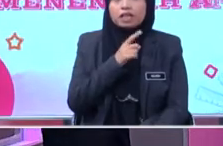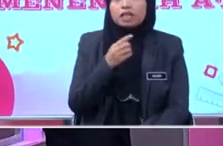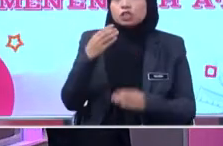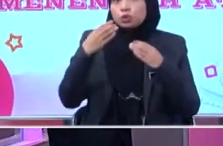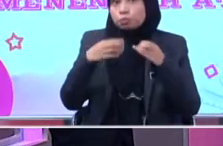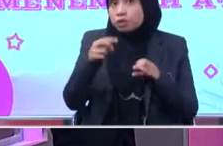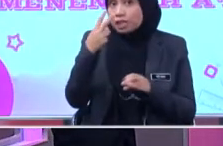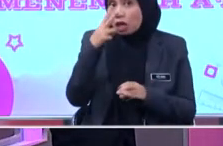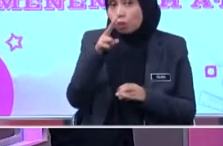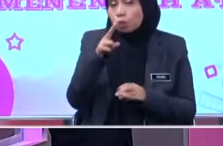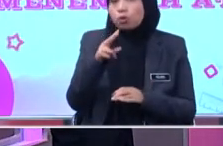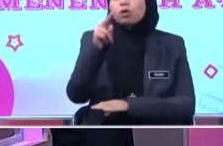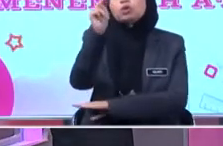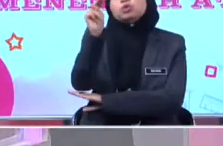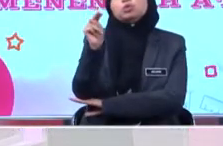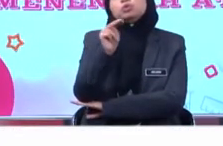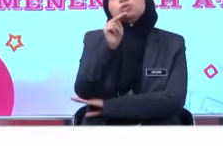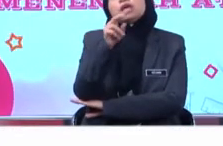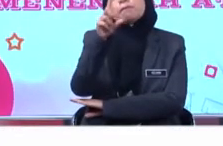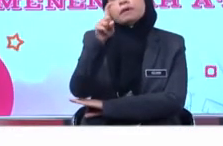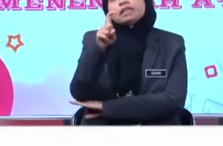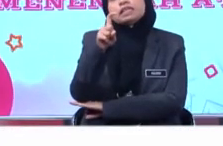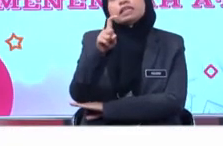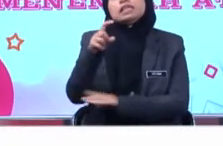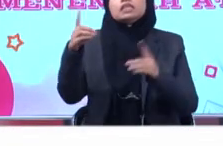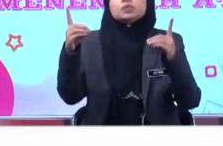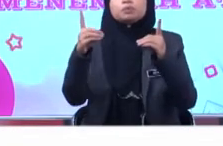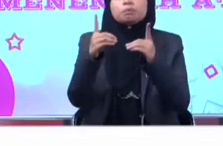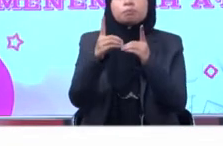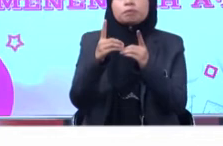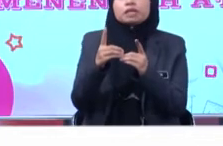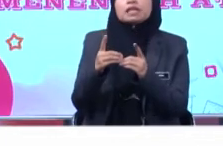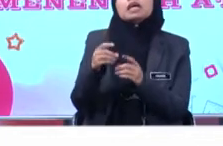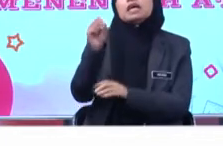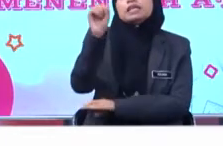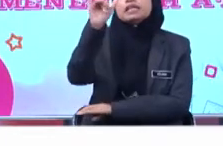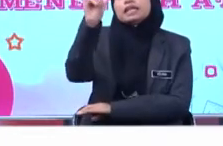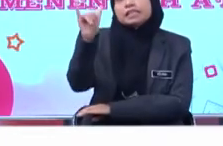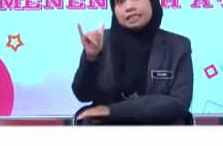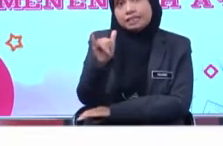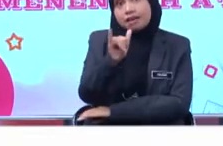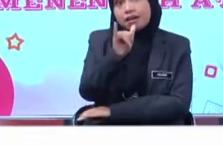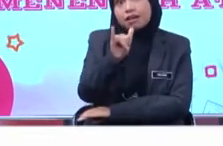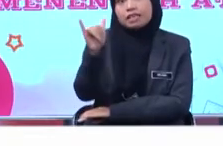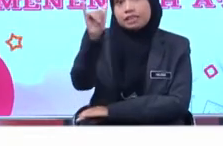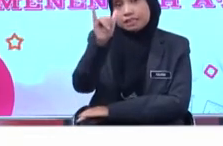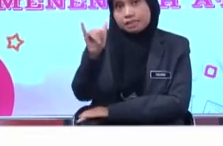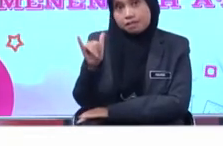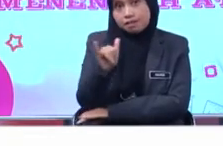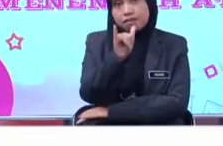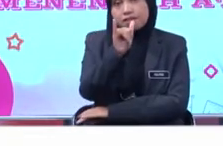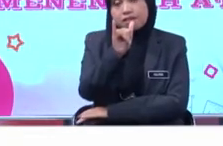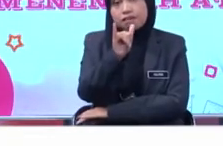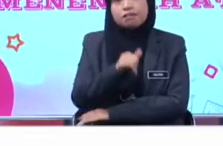tetap ini pun mati bertemu ngeyel steam Ayesha Oke lagi away